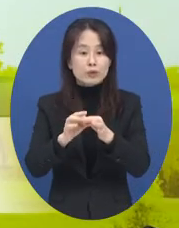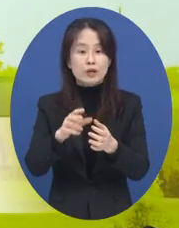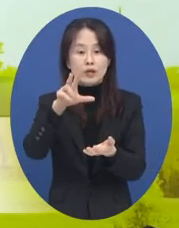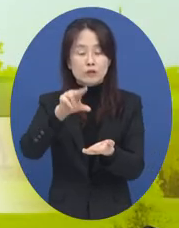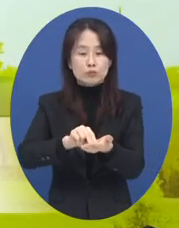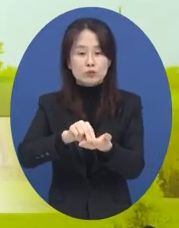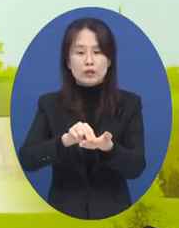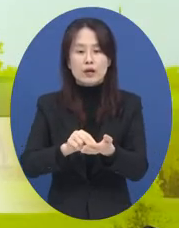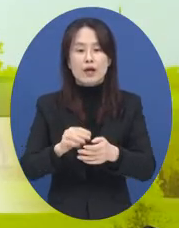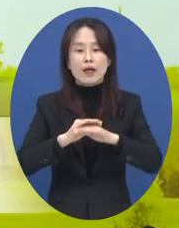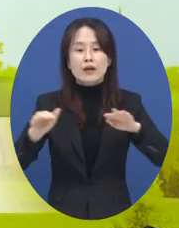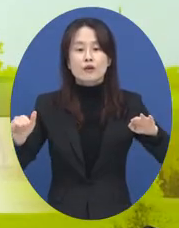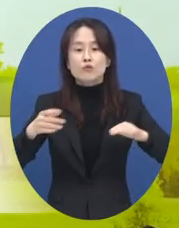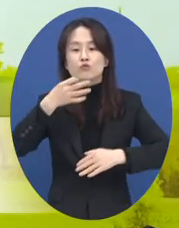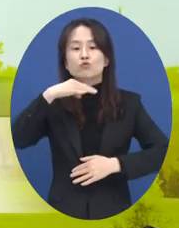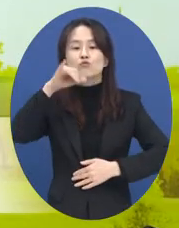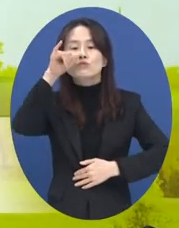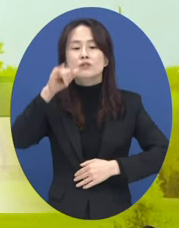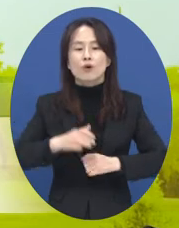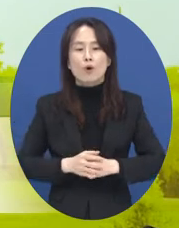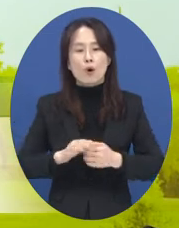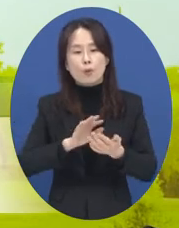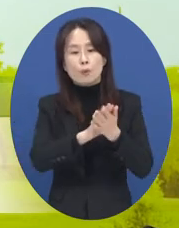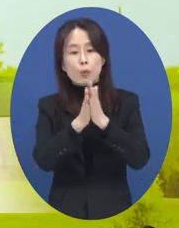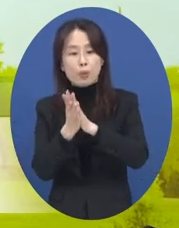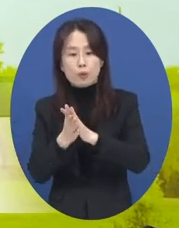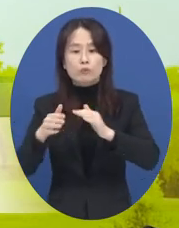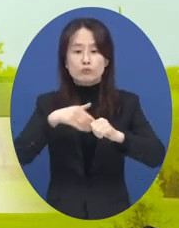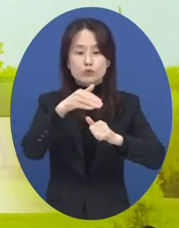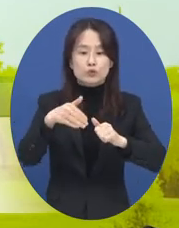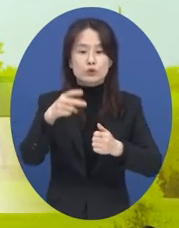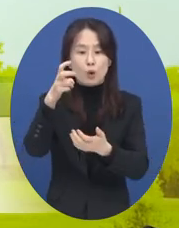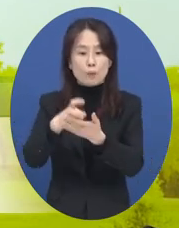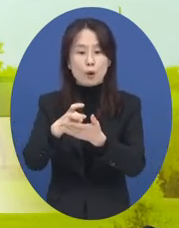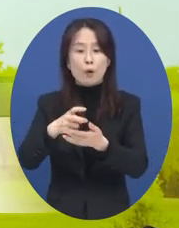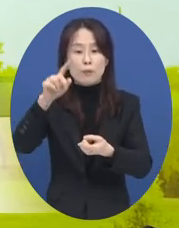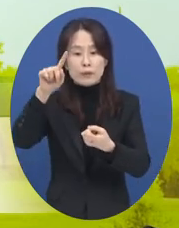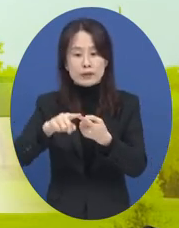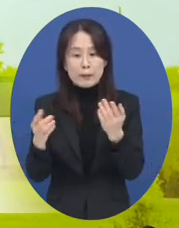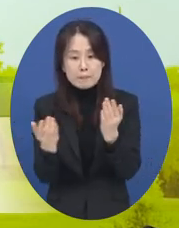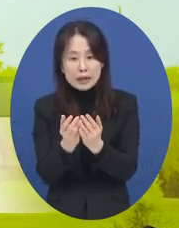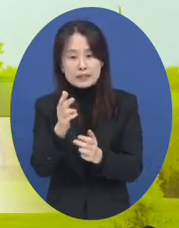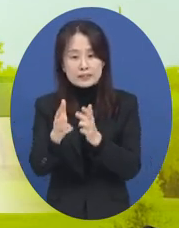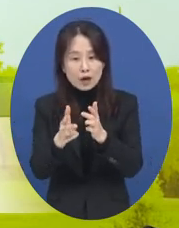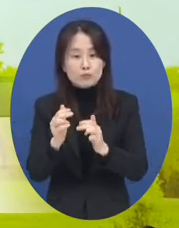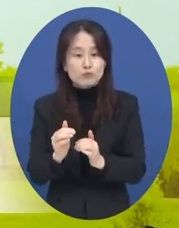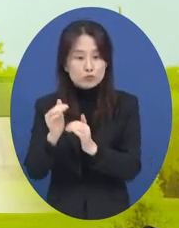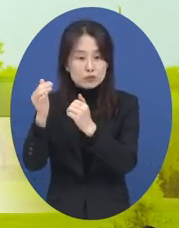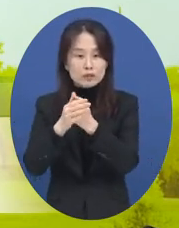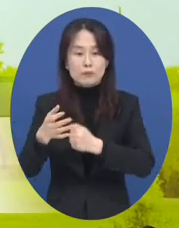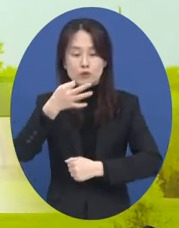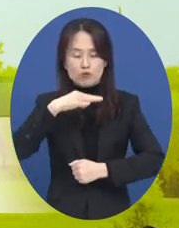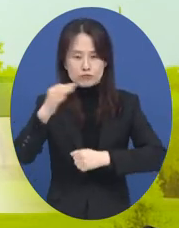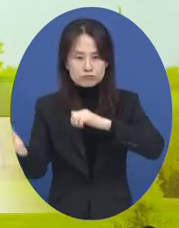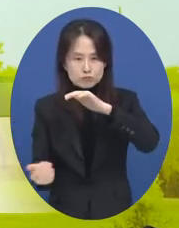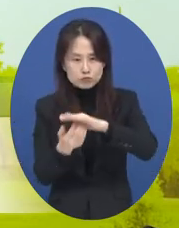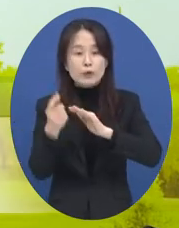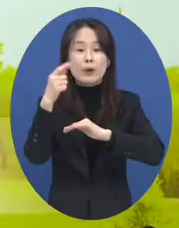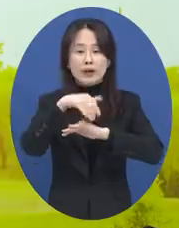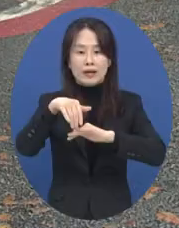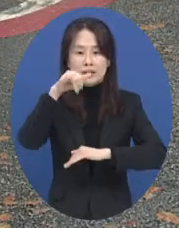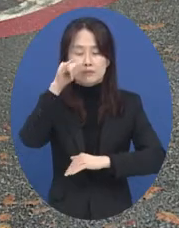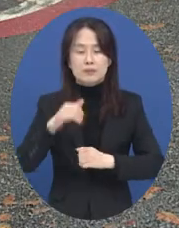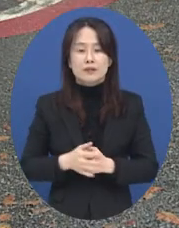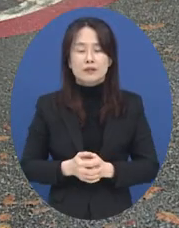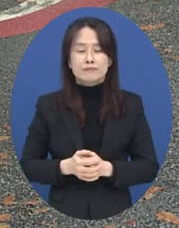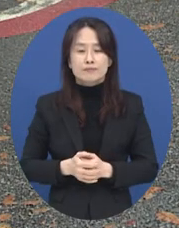통해 주차난 해소로 효과를 보고 있는 만큼 변화되고 있는 환경과 그리고 법령에 걸맞는 사업의 추진으로 효과를 극대화할